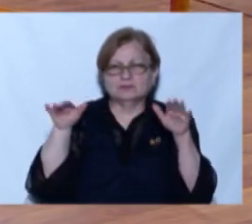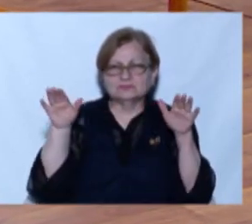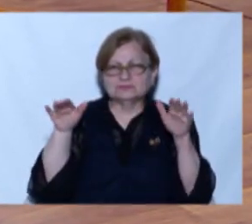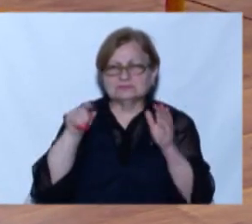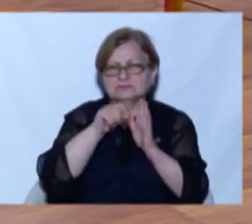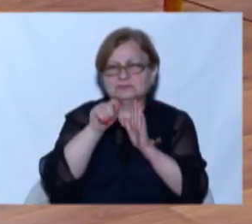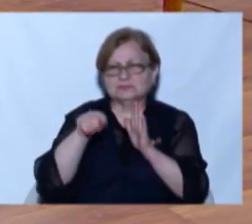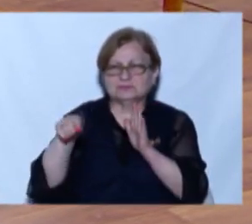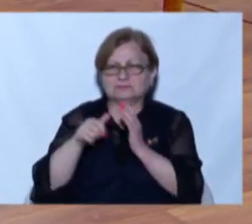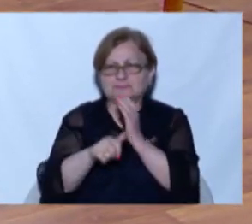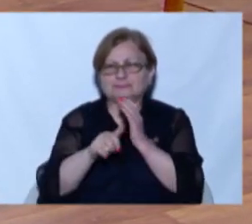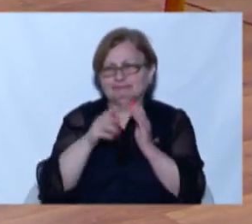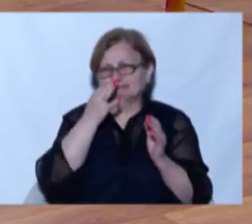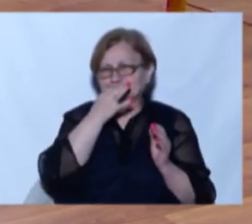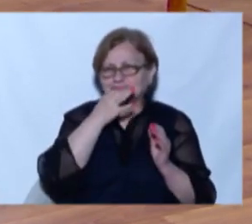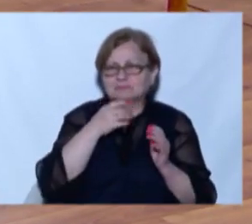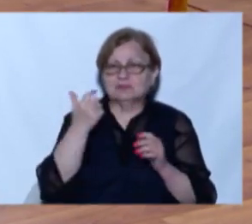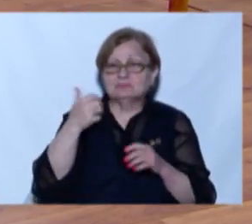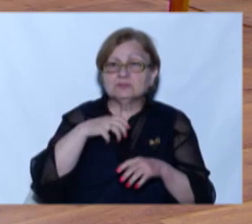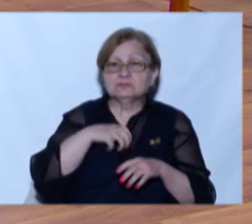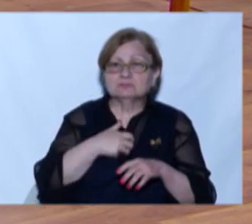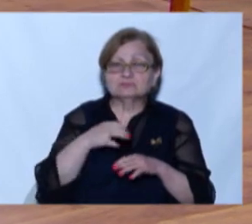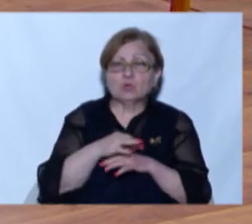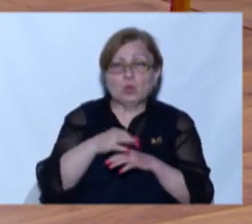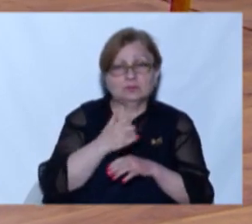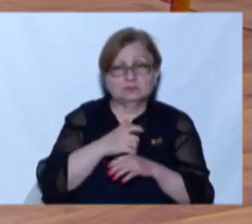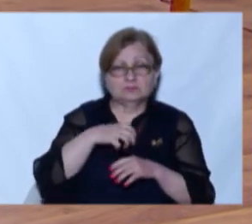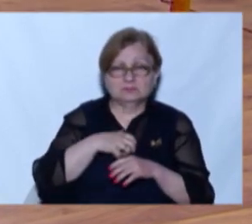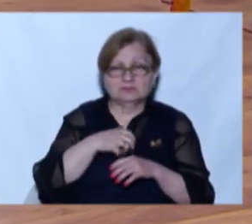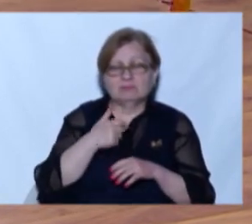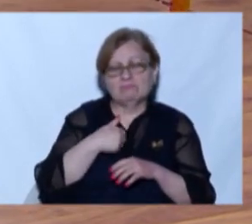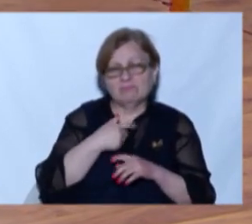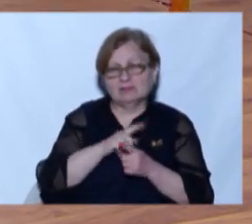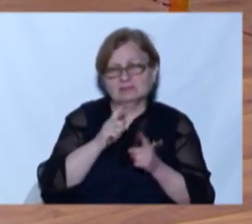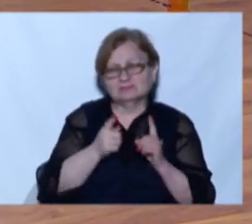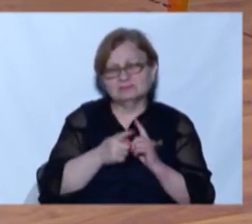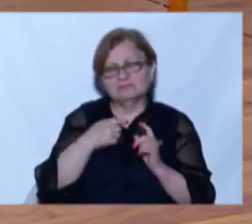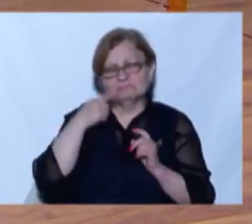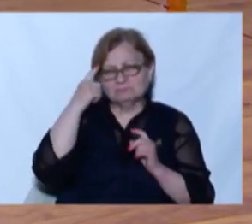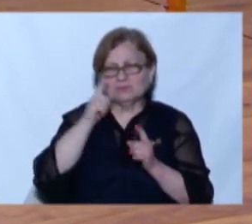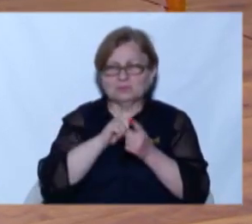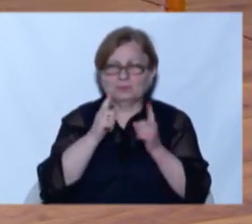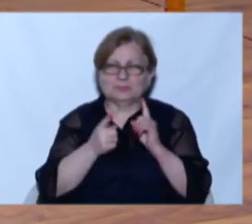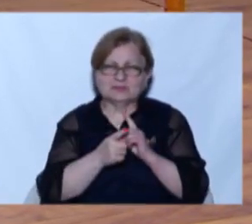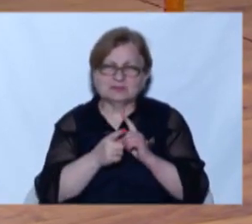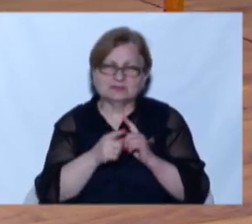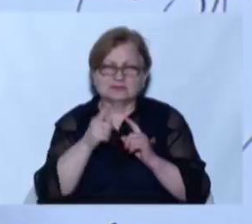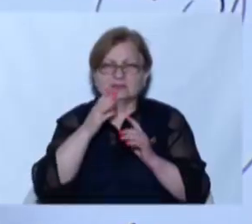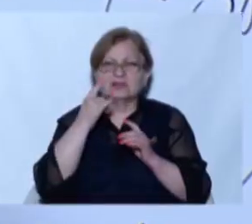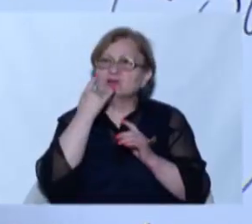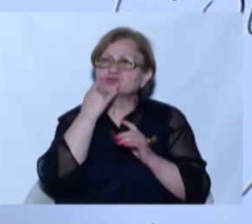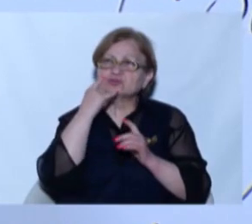იქაურობა მოფენილი. მისი მეუღლე ძალიან განიცდის ამ ამბავს, მე კი უზარმაზარ ჰარმონიას ვგრძნობ რეზოსა და ამ